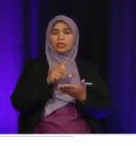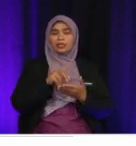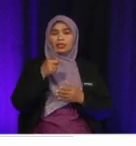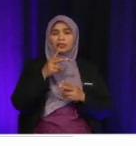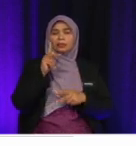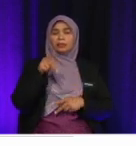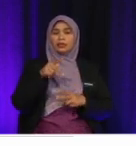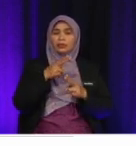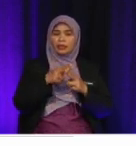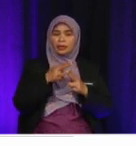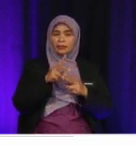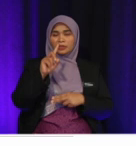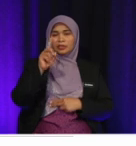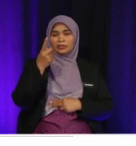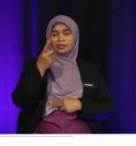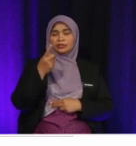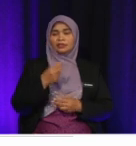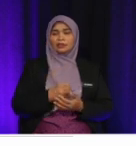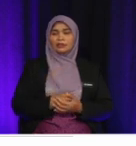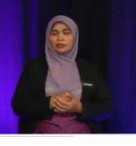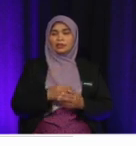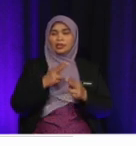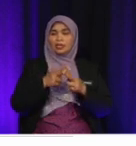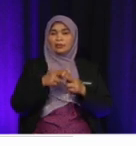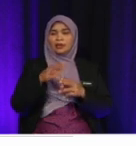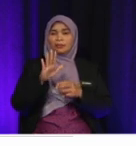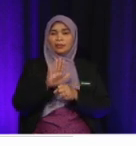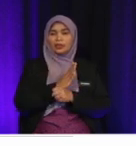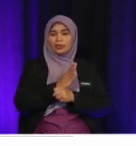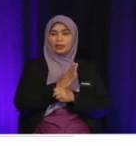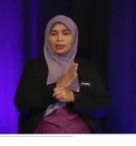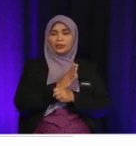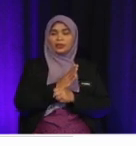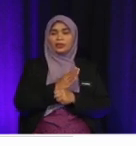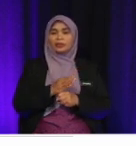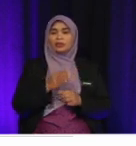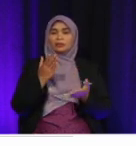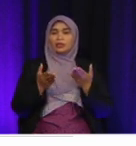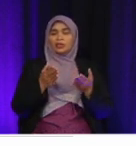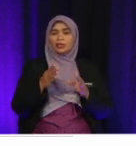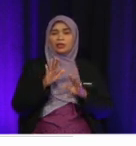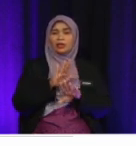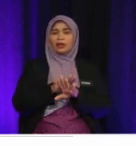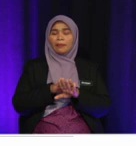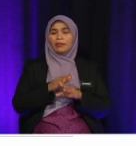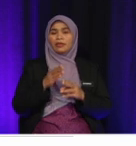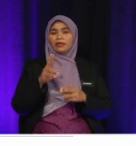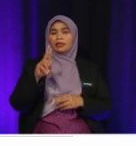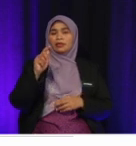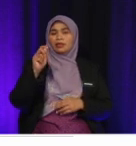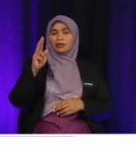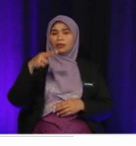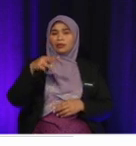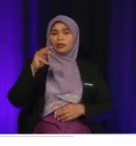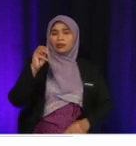sahaja pastikan anda Tulis nama yang penuh jangan tulis thman saja mungkin ada ramai Uman dekat ni kan nama